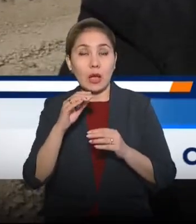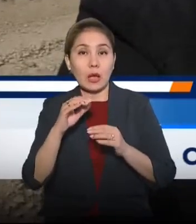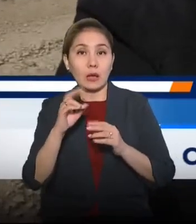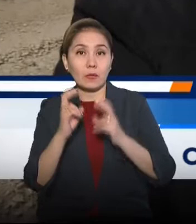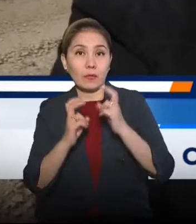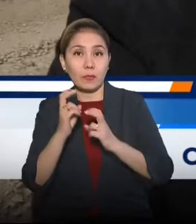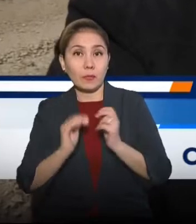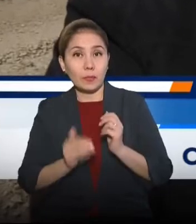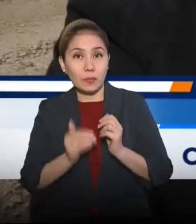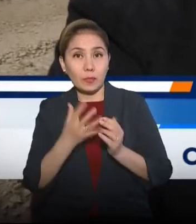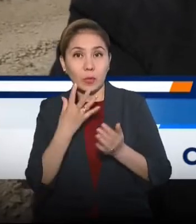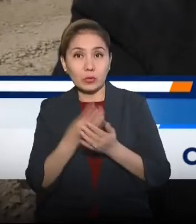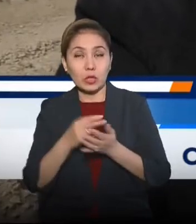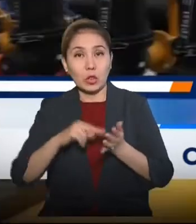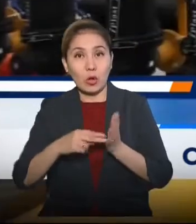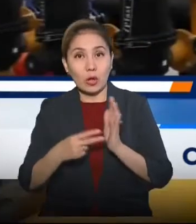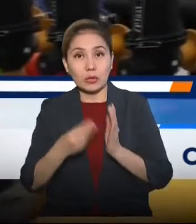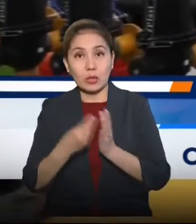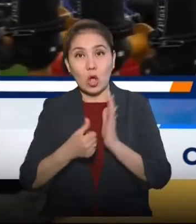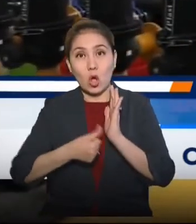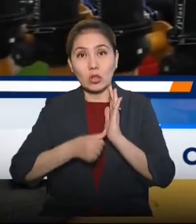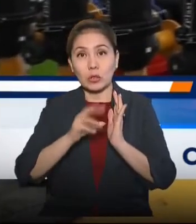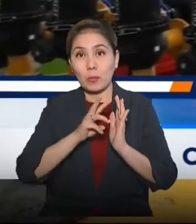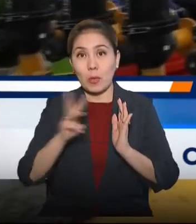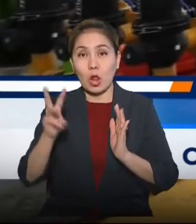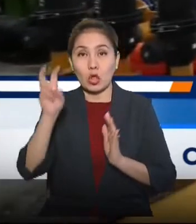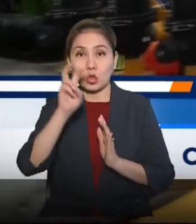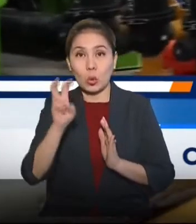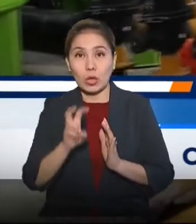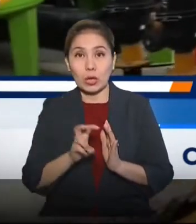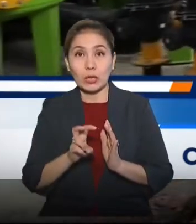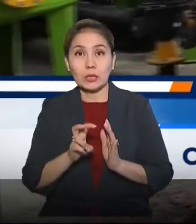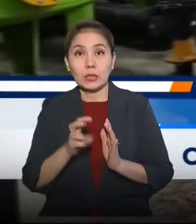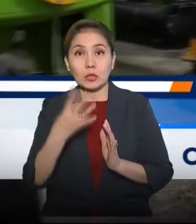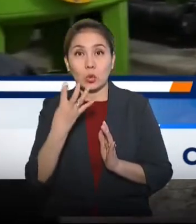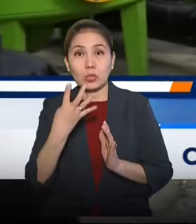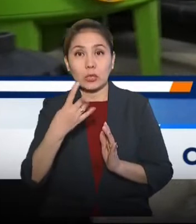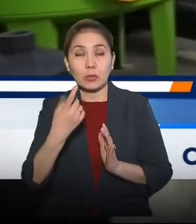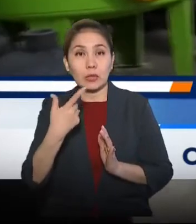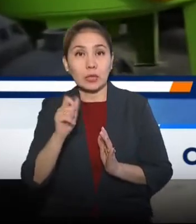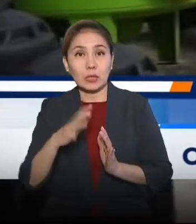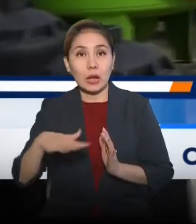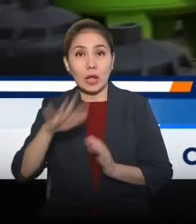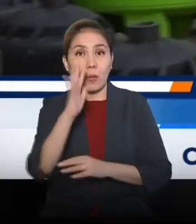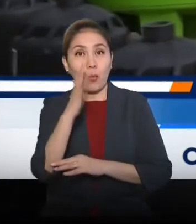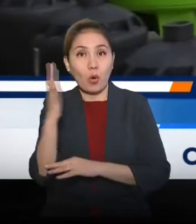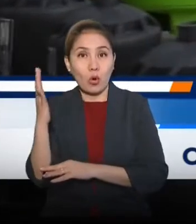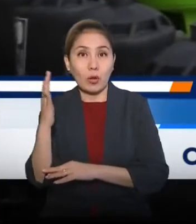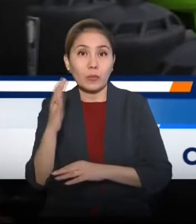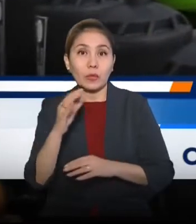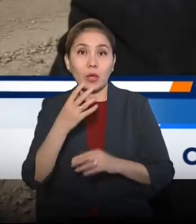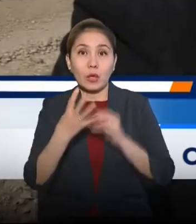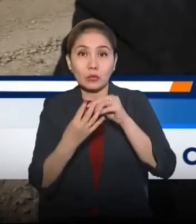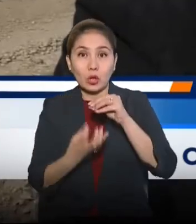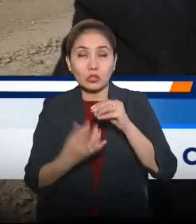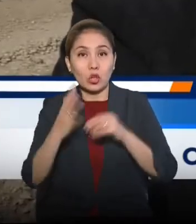korxonasi tomonidan loyiha qiymat 6 million dollarlik 441 gektar maydonda bog' va tokzorlar barpo